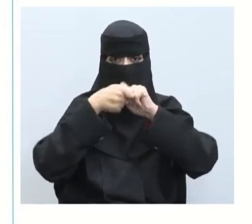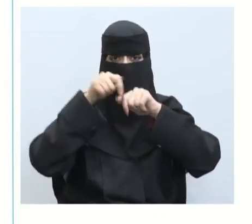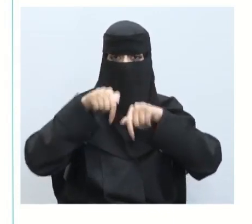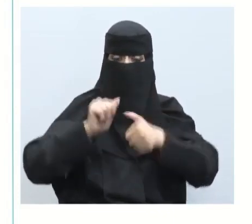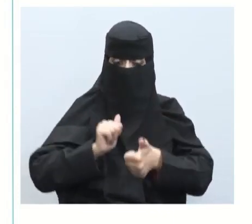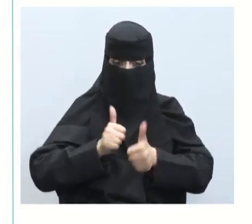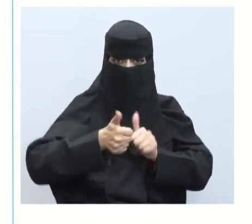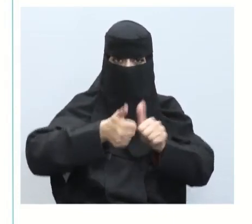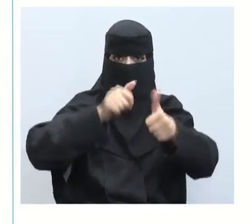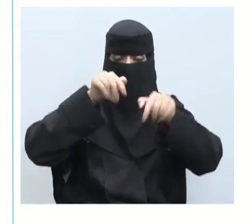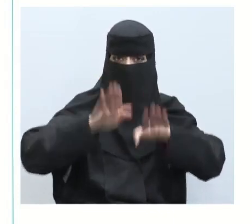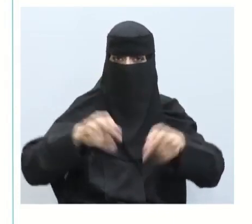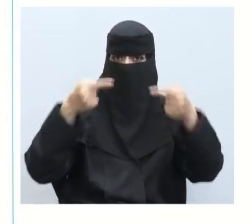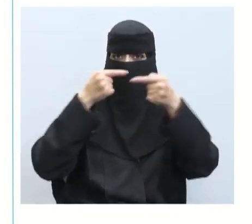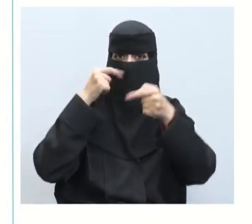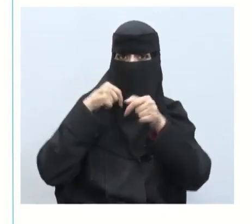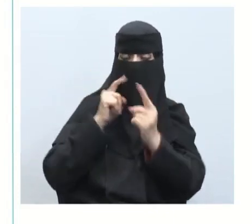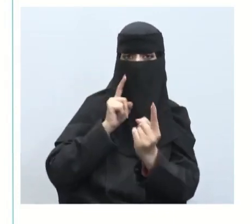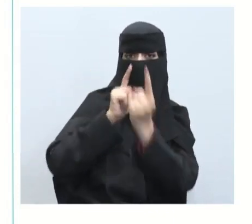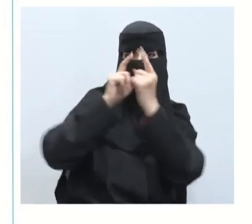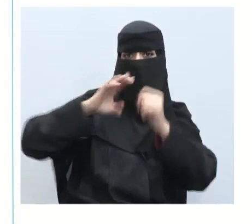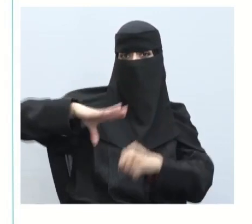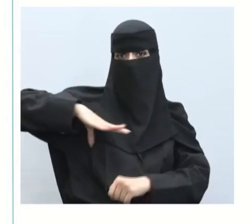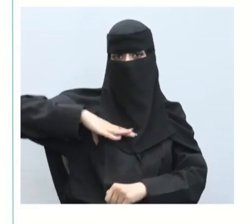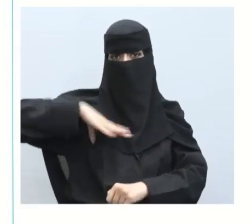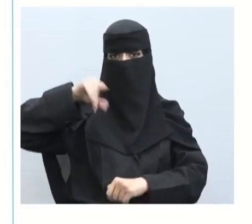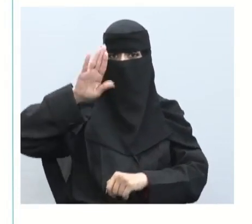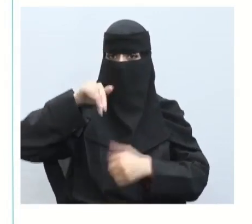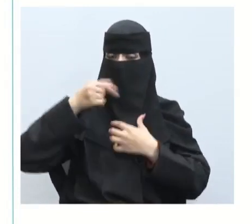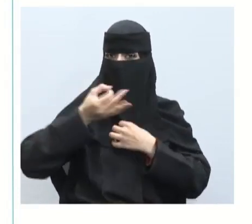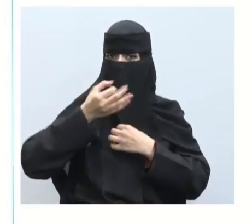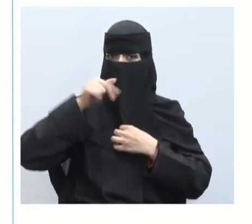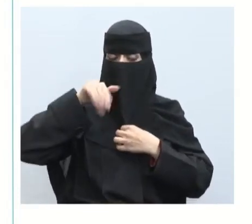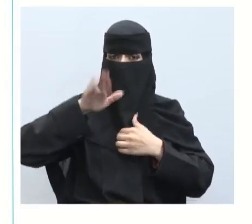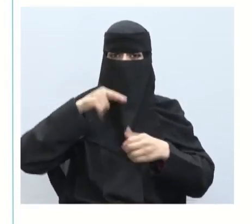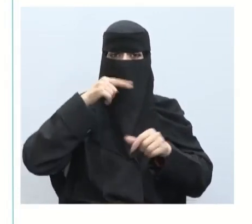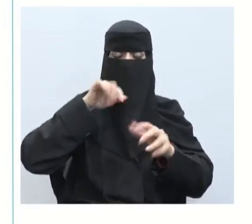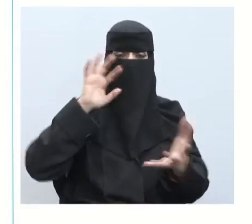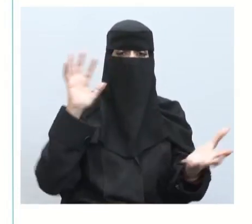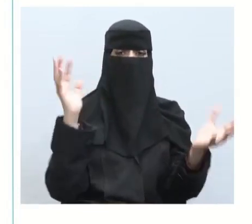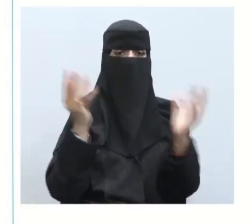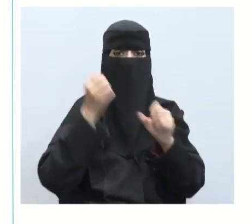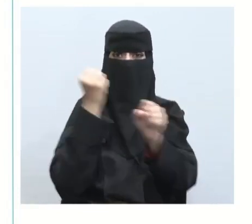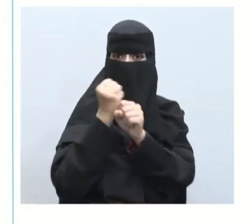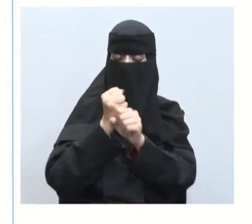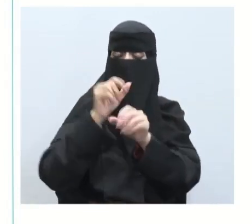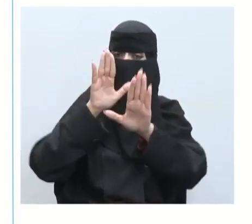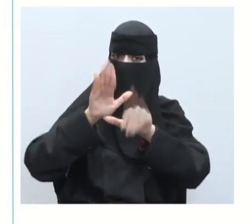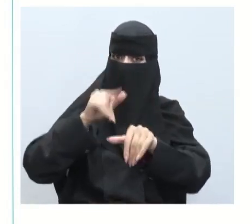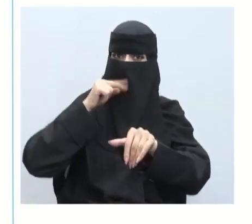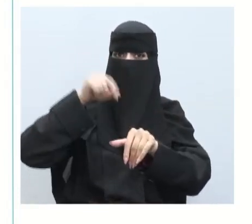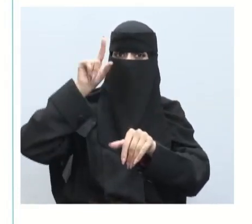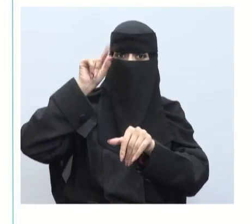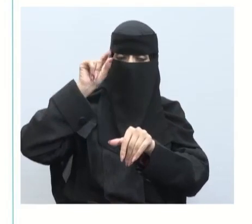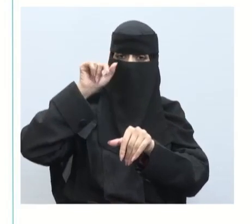والتحديات التي يواجهها المديرون ذكرنا ان عالم الاعمال يتميز او عالم اعمال